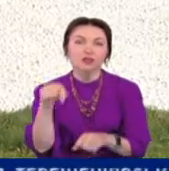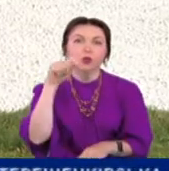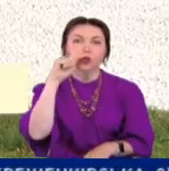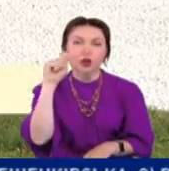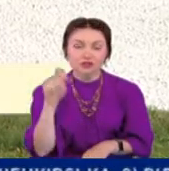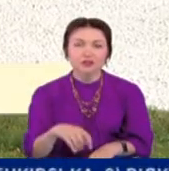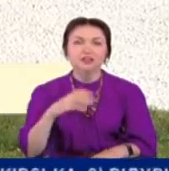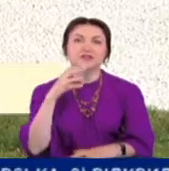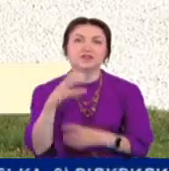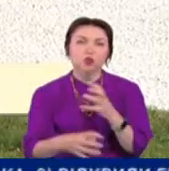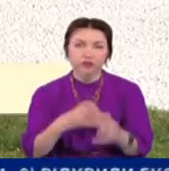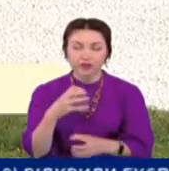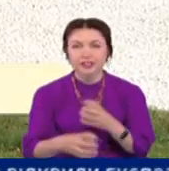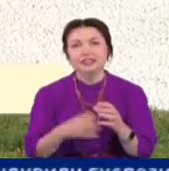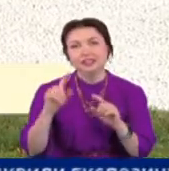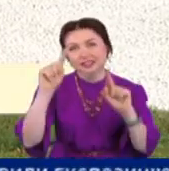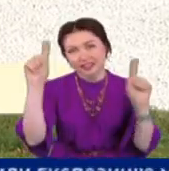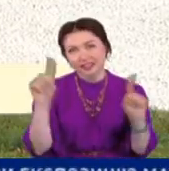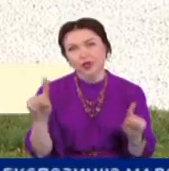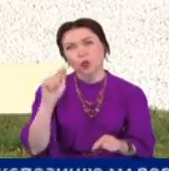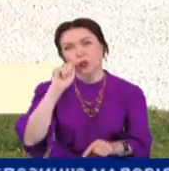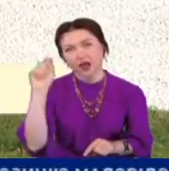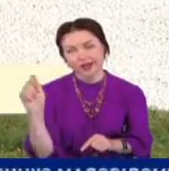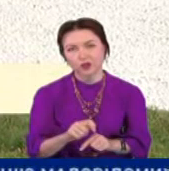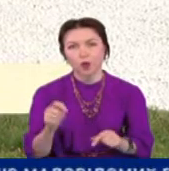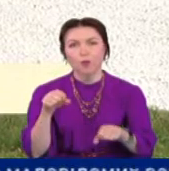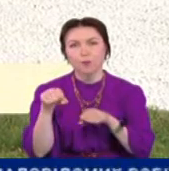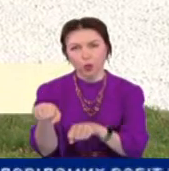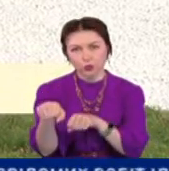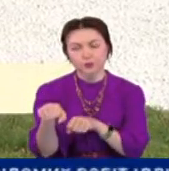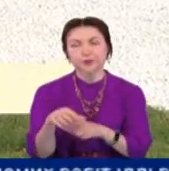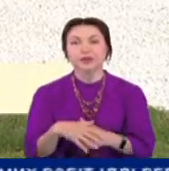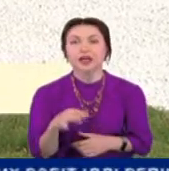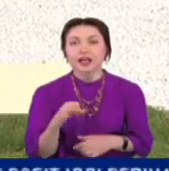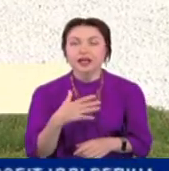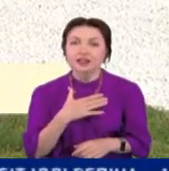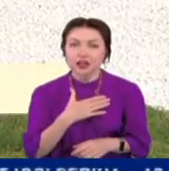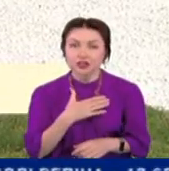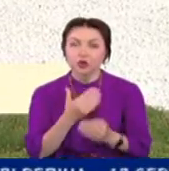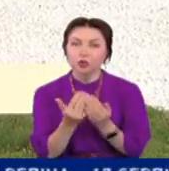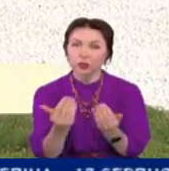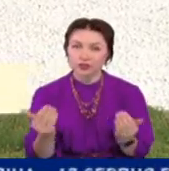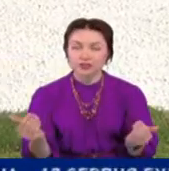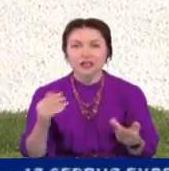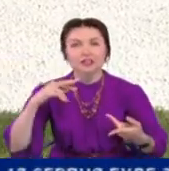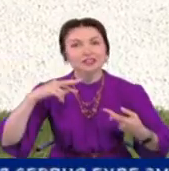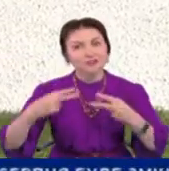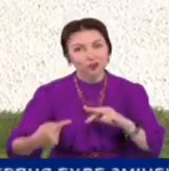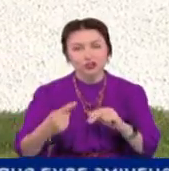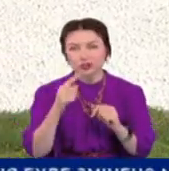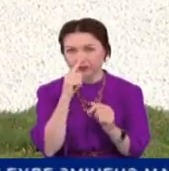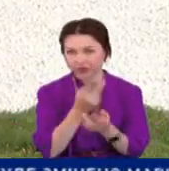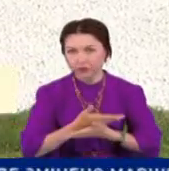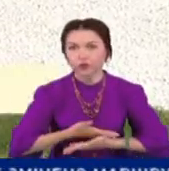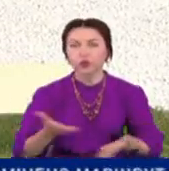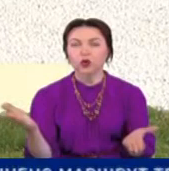український, світові зірки українського боксу. І наша композиція, вона символічно відтворює